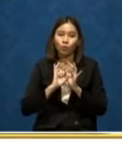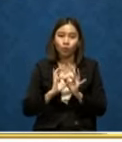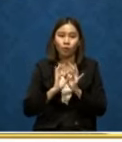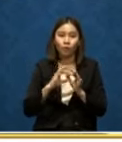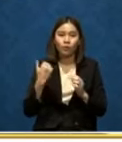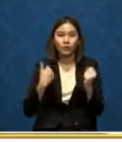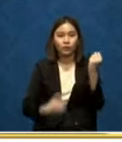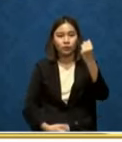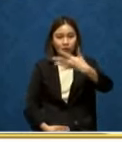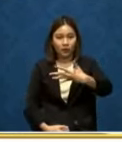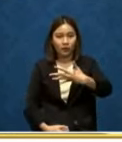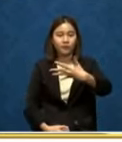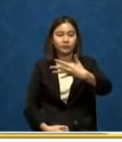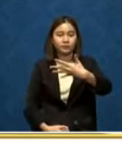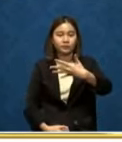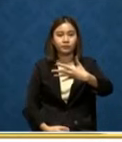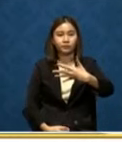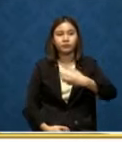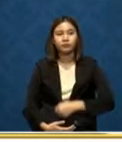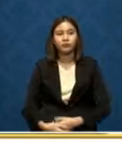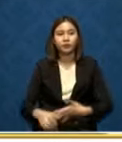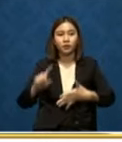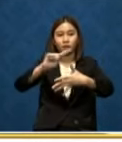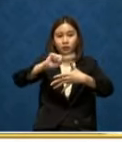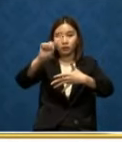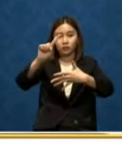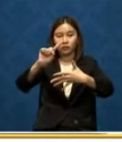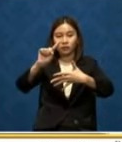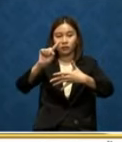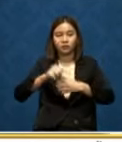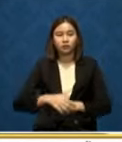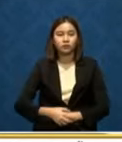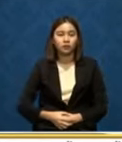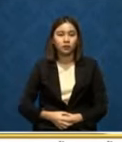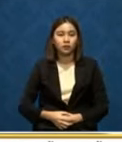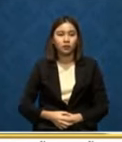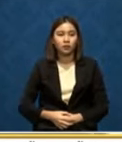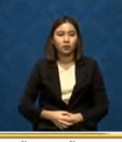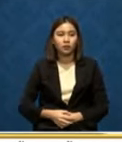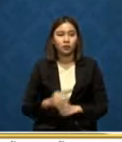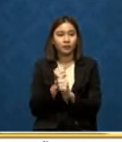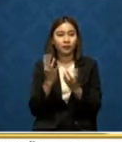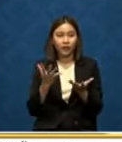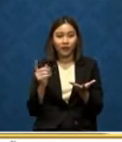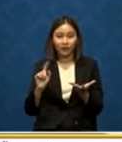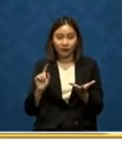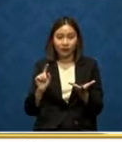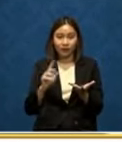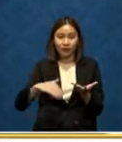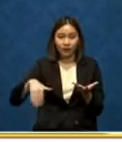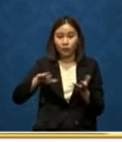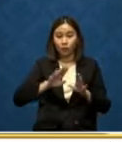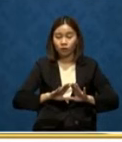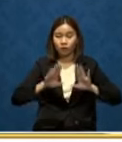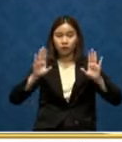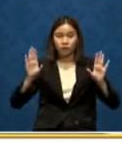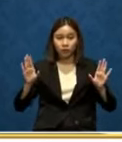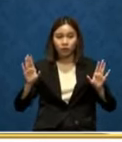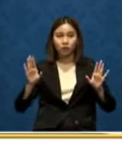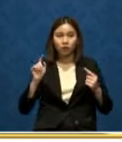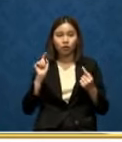ประการด้วยกันครับท่านประธานครับข้อห่วงใยปราการที่ 1ทำอย่างไรครับเราถึงจะเปิดกว้าง